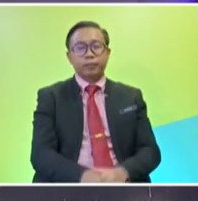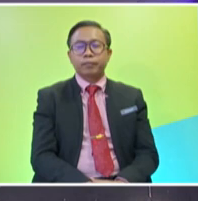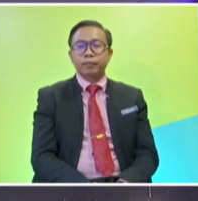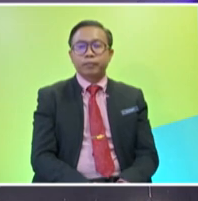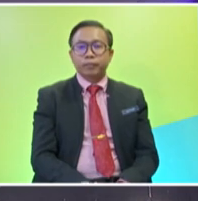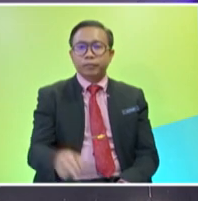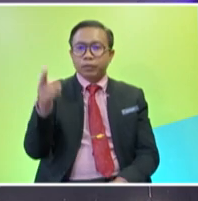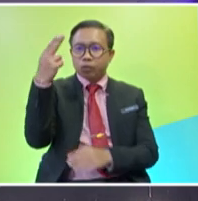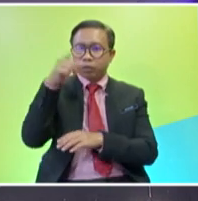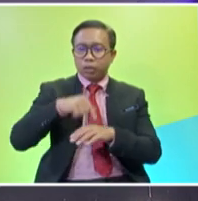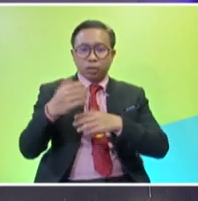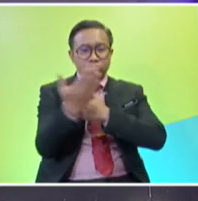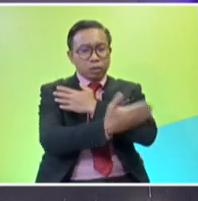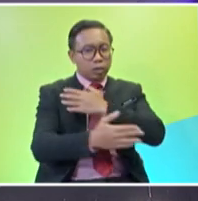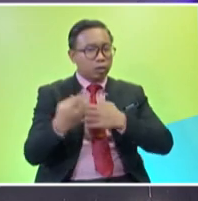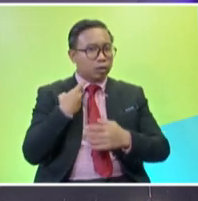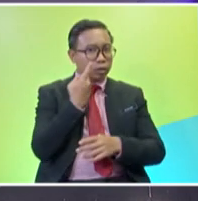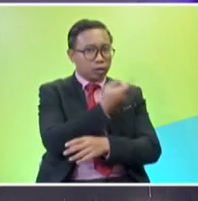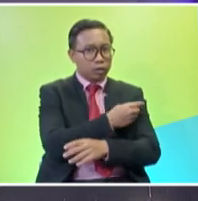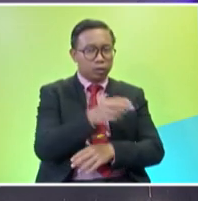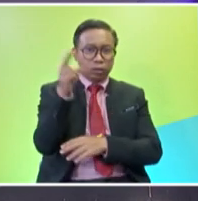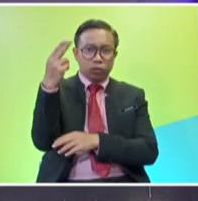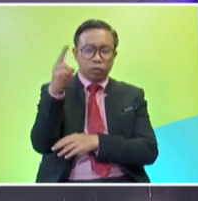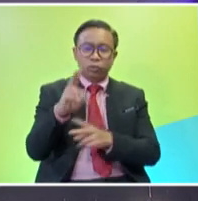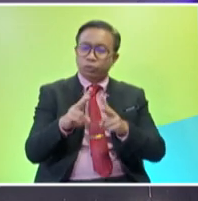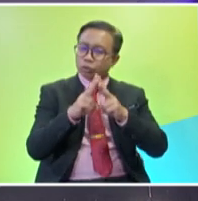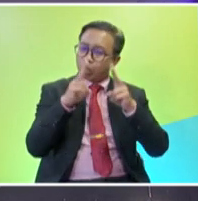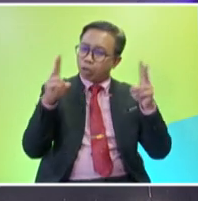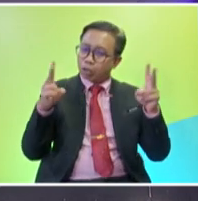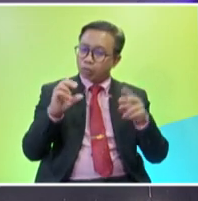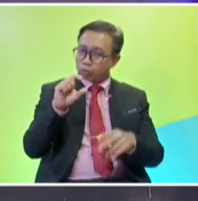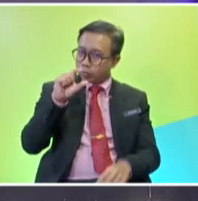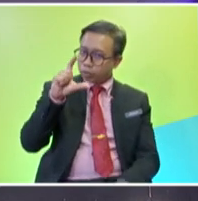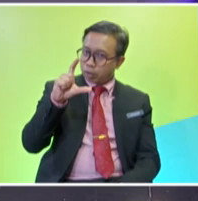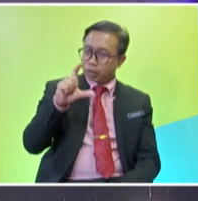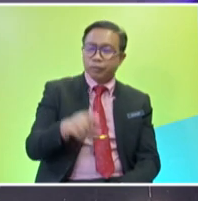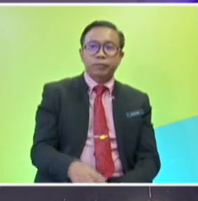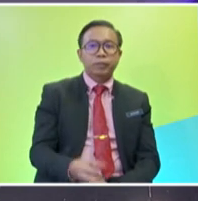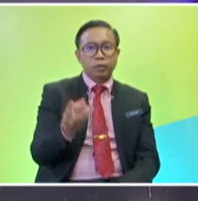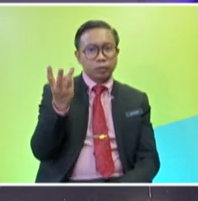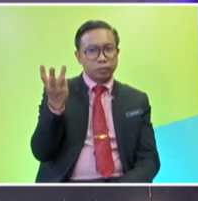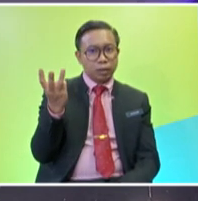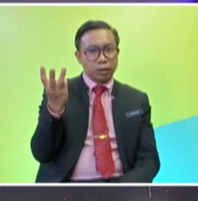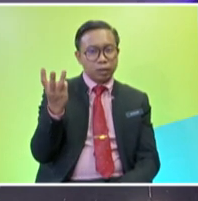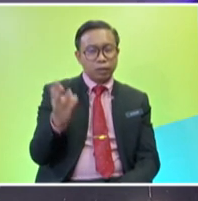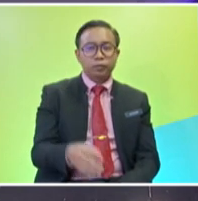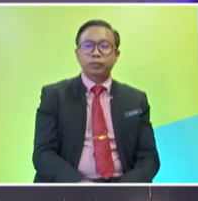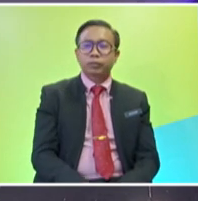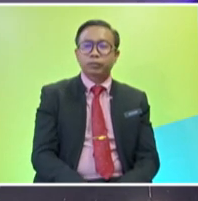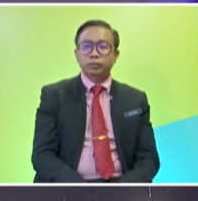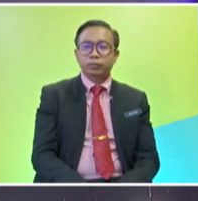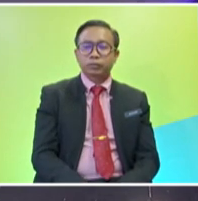hutan di negara kita ini adalah hutan yang sangat tebal itu bezelnya hutan hujan tropika dengan hutan